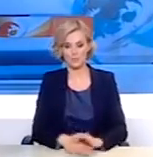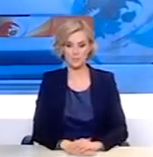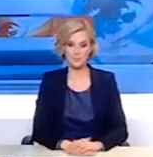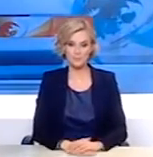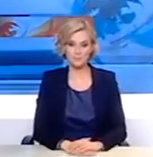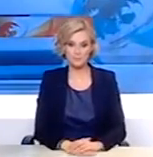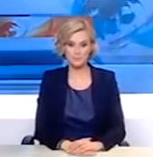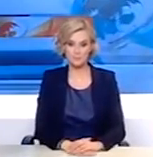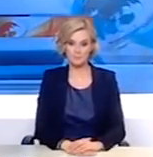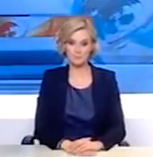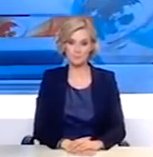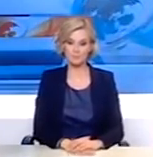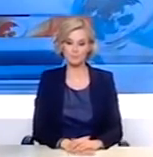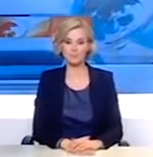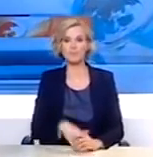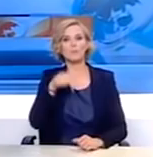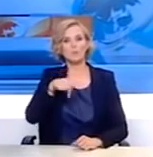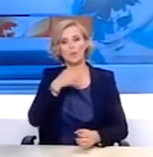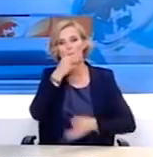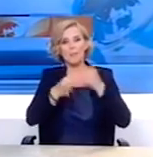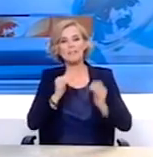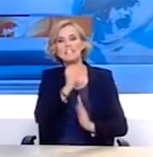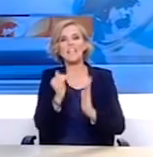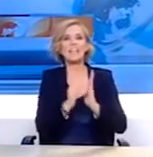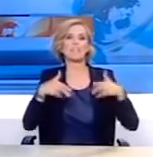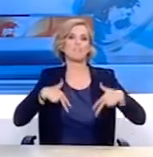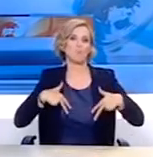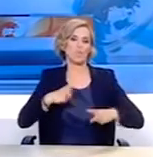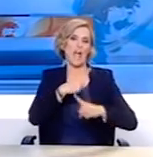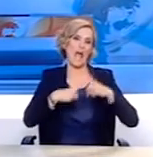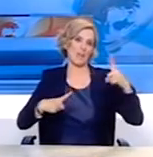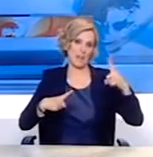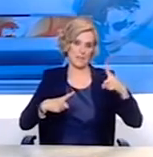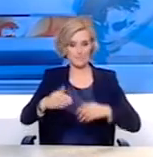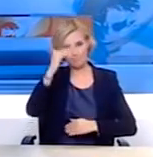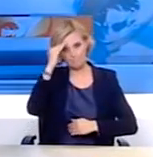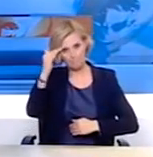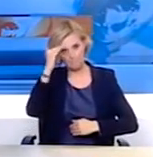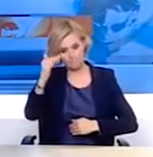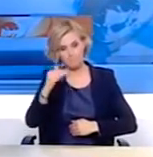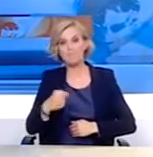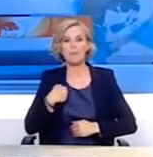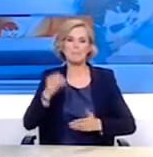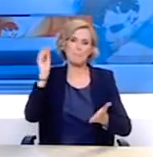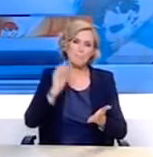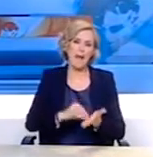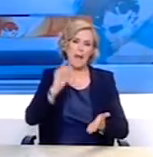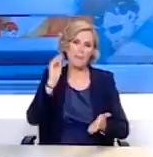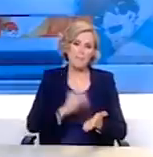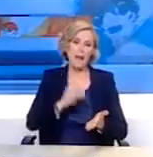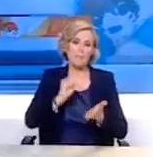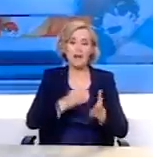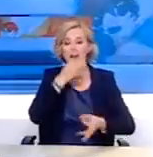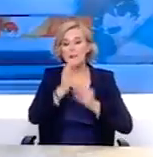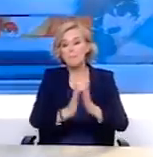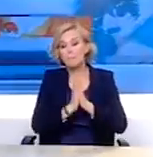Ευχαριστούμε, κύριε καθηγητά. Το λόγο έχει ο κύριος Χαρταλιάς. Καλησπέρα και από την Πολιτική Προστασία. Από την πρώτη μέρα τονίζουμε την ανάγκη τήρησης των